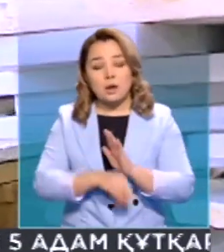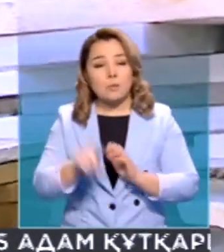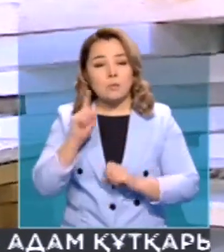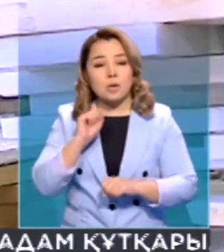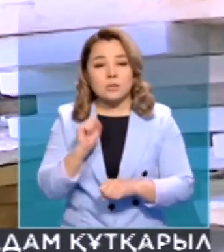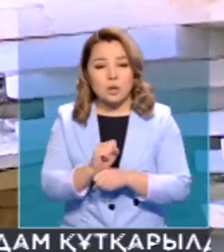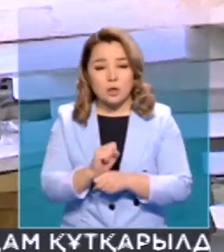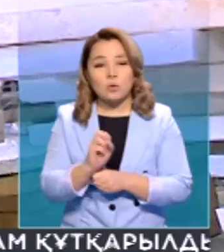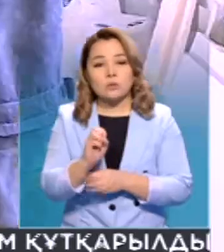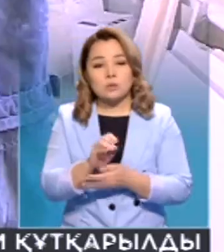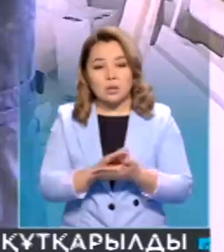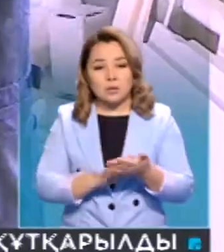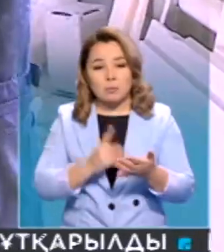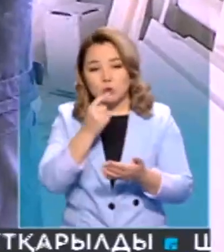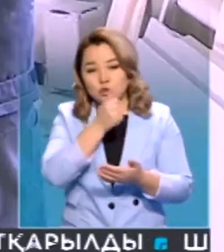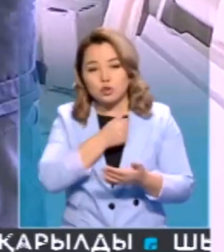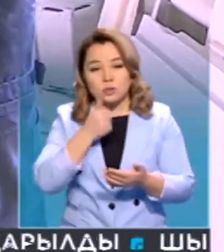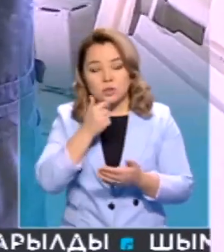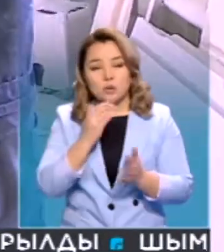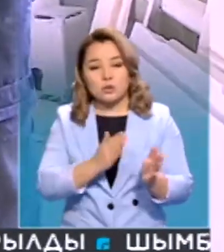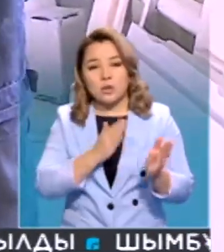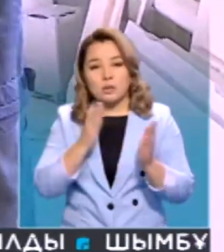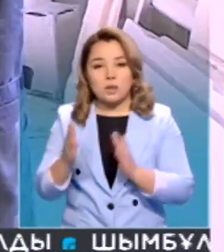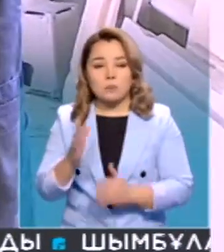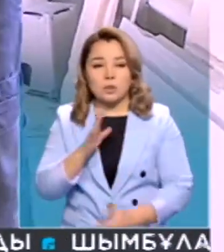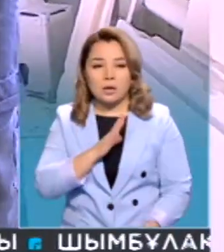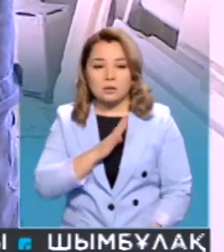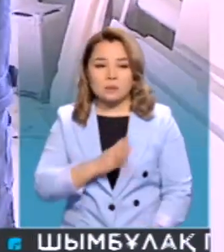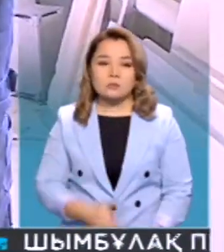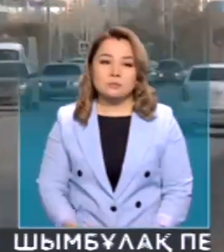мораторий мерзімі тағы 1 жылға ұзартылған болатын.